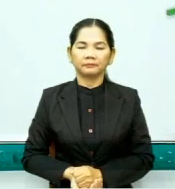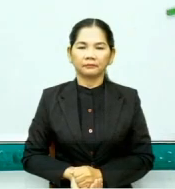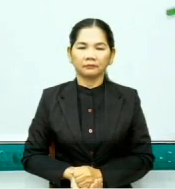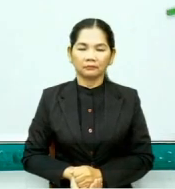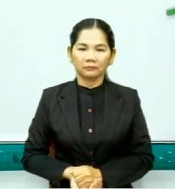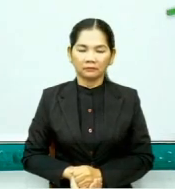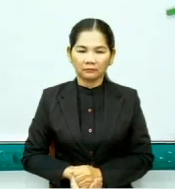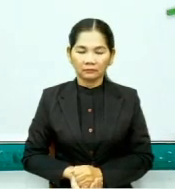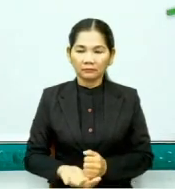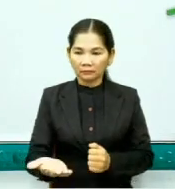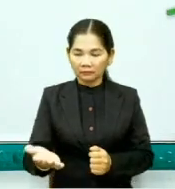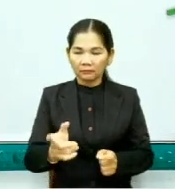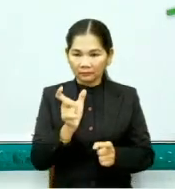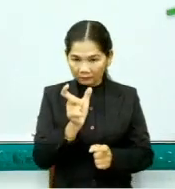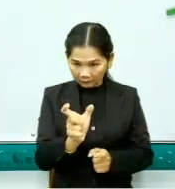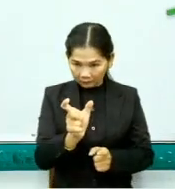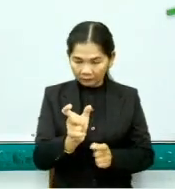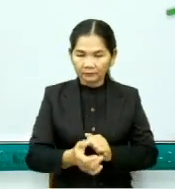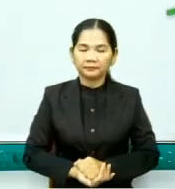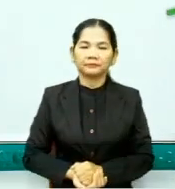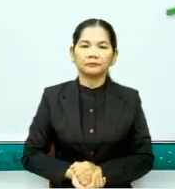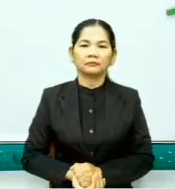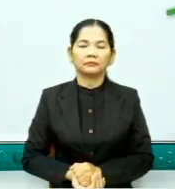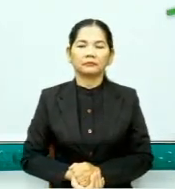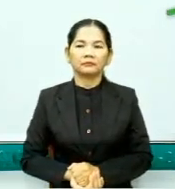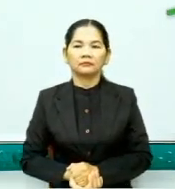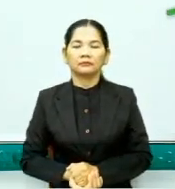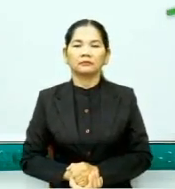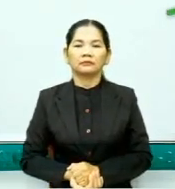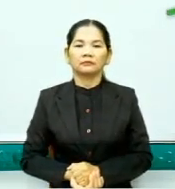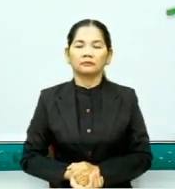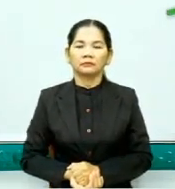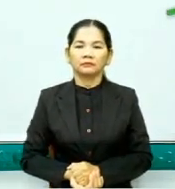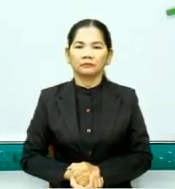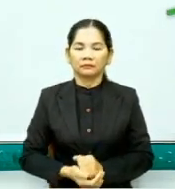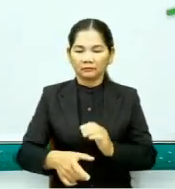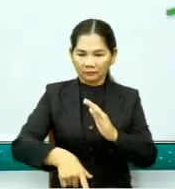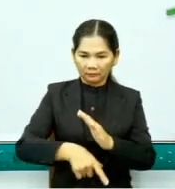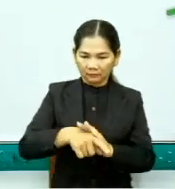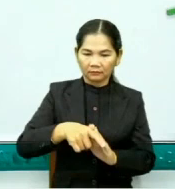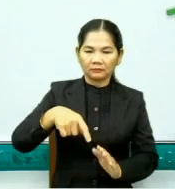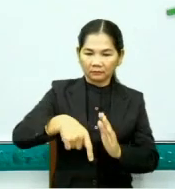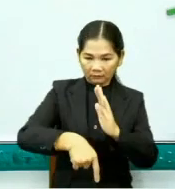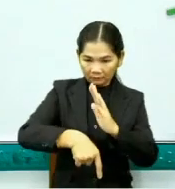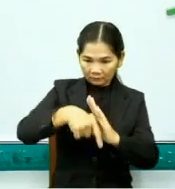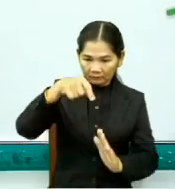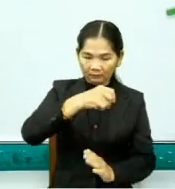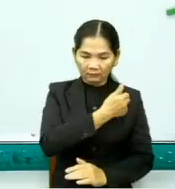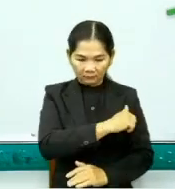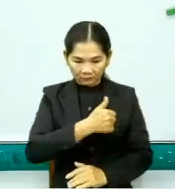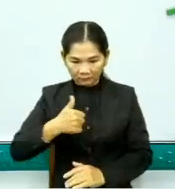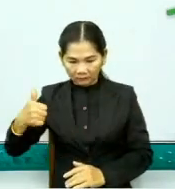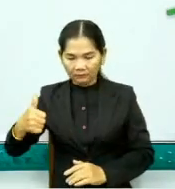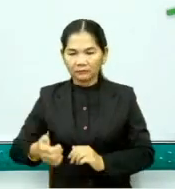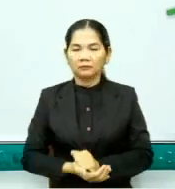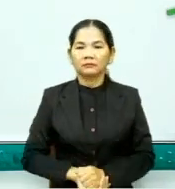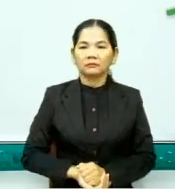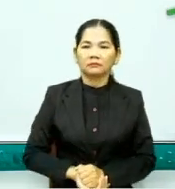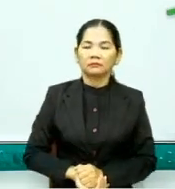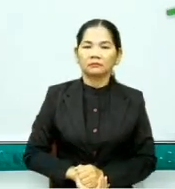chà con đọc clear bằng tay tứ chà ca sầm đánh